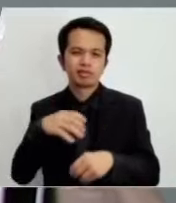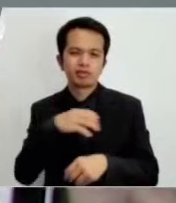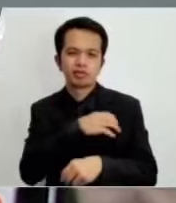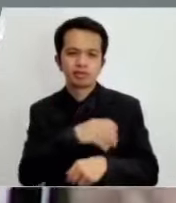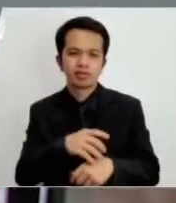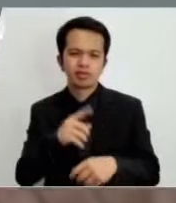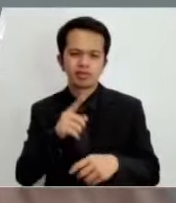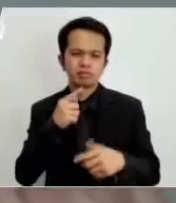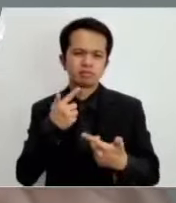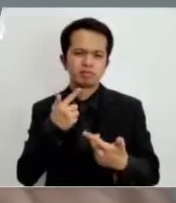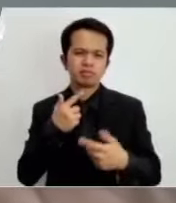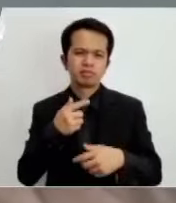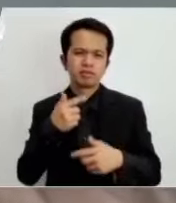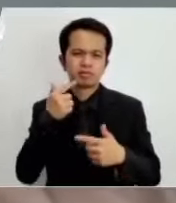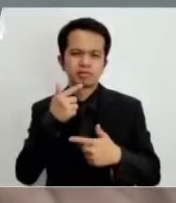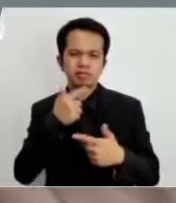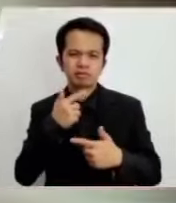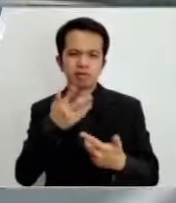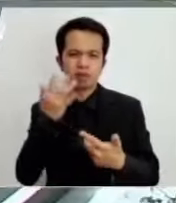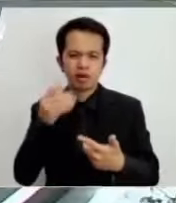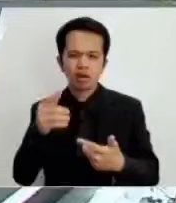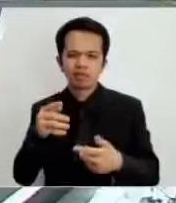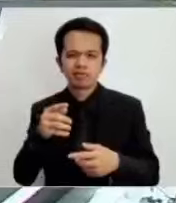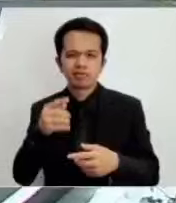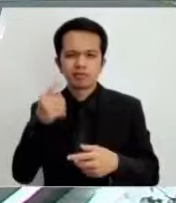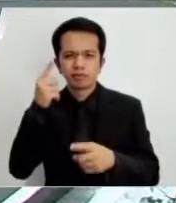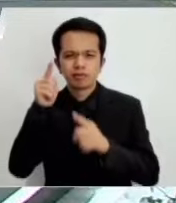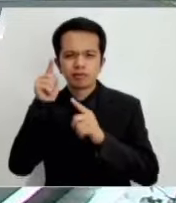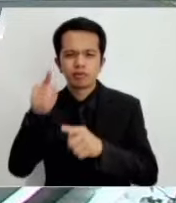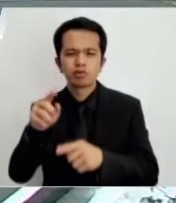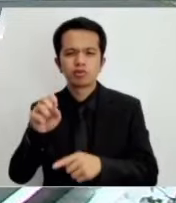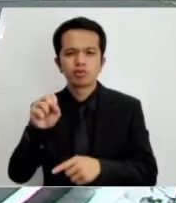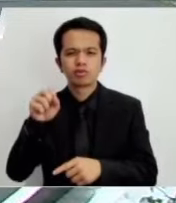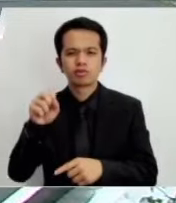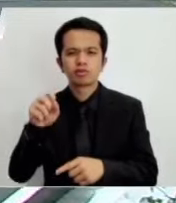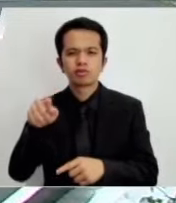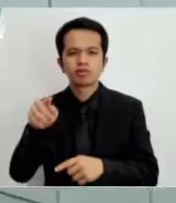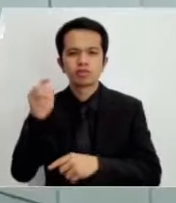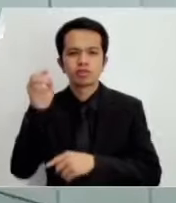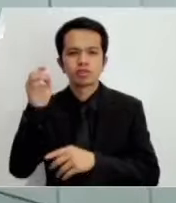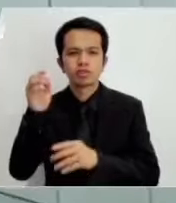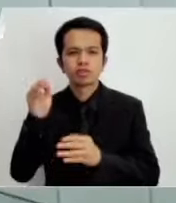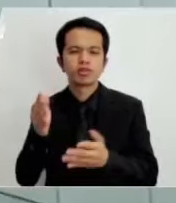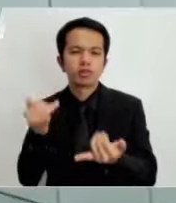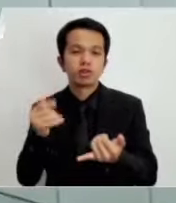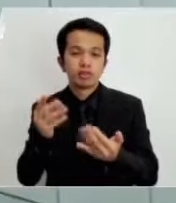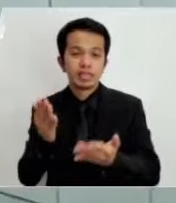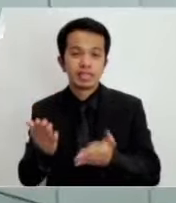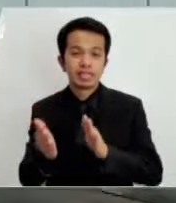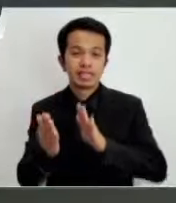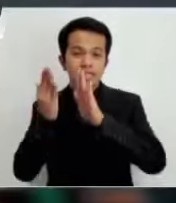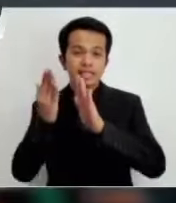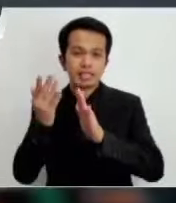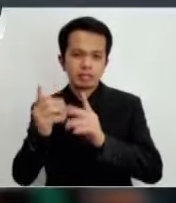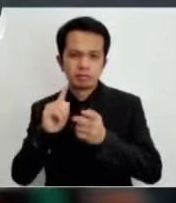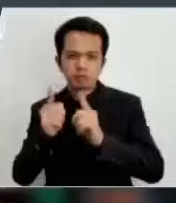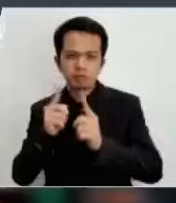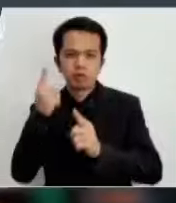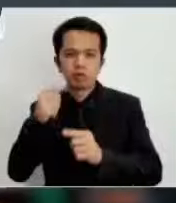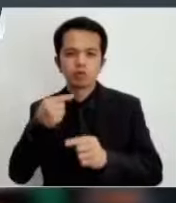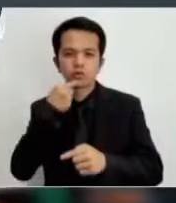yung Speaker, ba't nila papakialaman yung SP? Sinusubukan namin kunin ang panig ng Kamara tungkol sa sinabi ng Senadora. Si